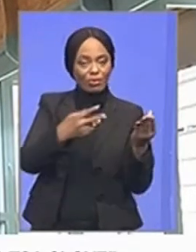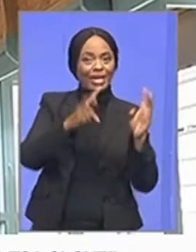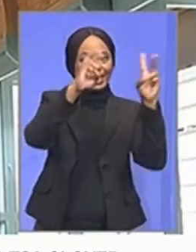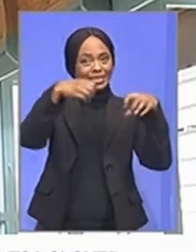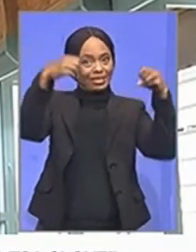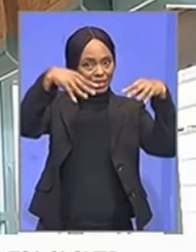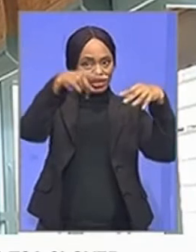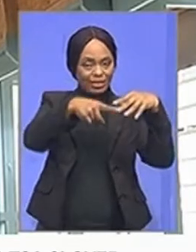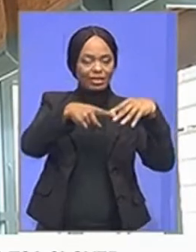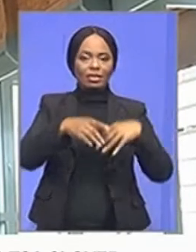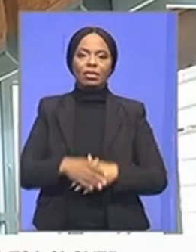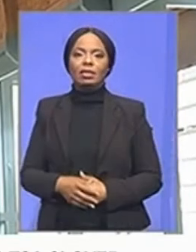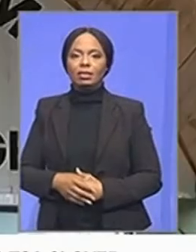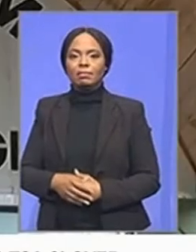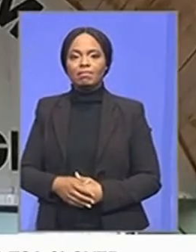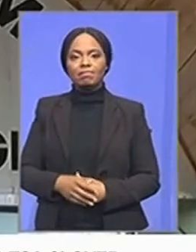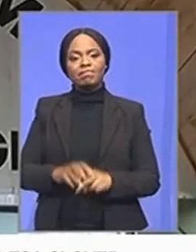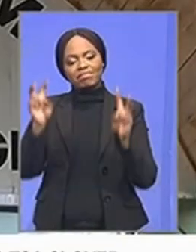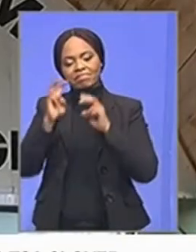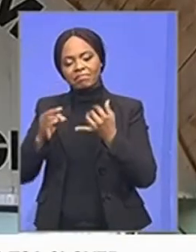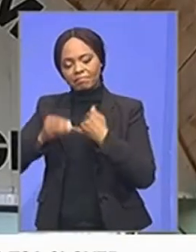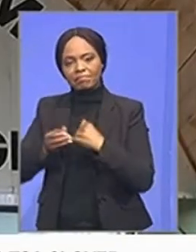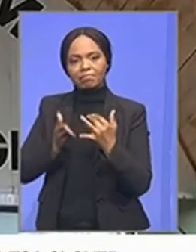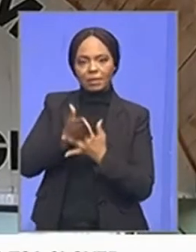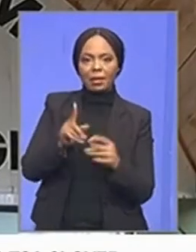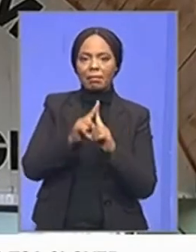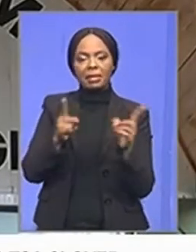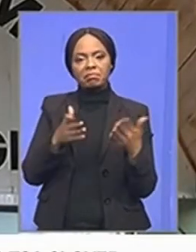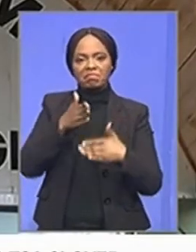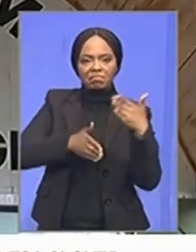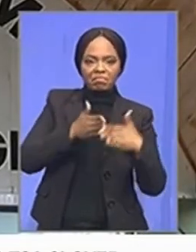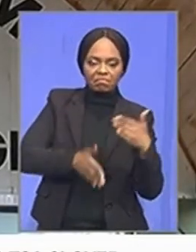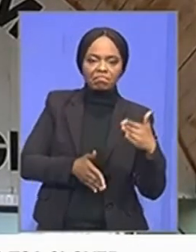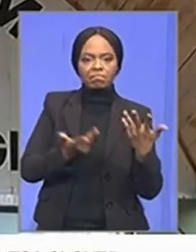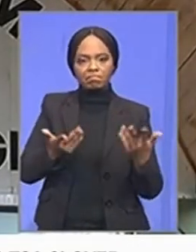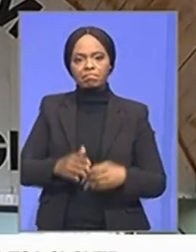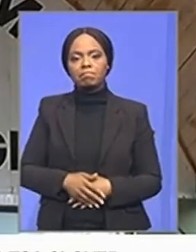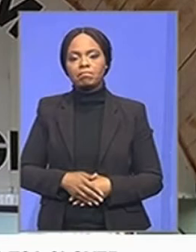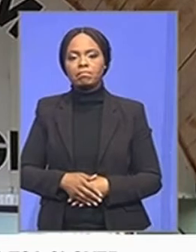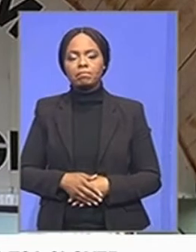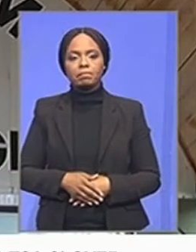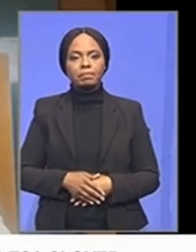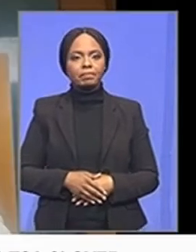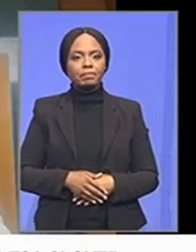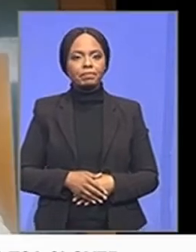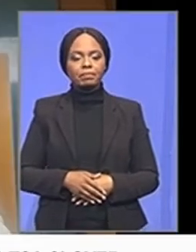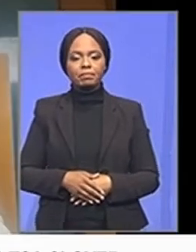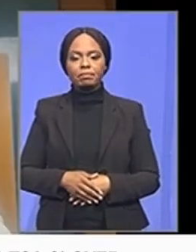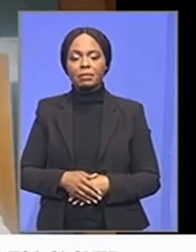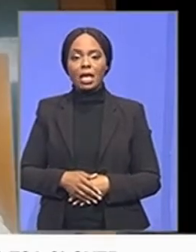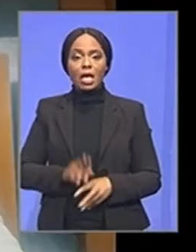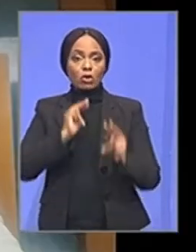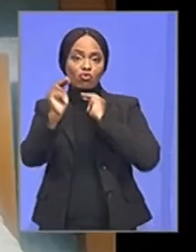ka tsereganya mme go sa kgonagala puso e kaile fa e tla tswelela go ikgolaganya le setlamo. Jaanong dipuisano tseo di tla